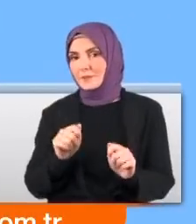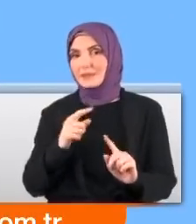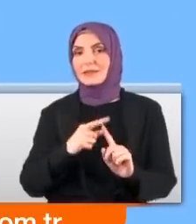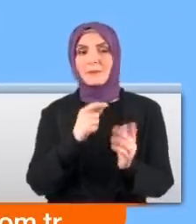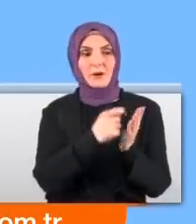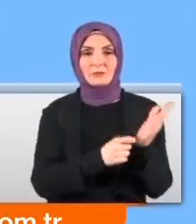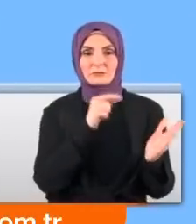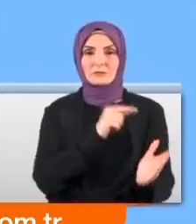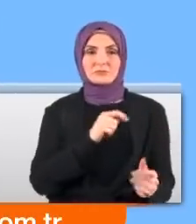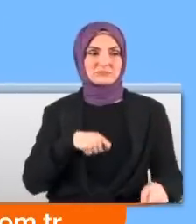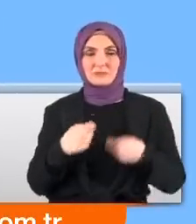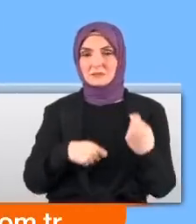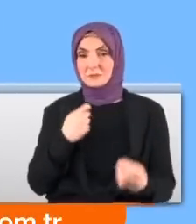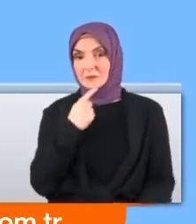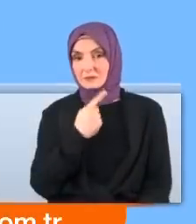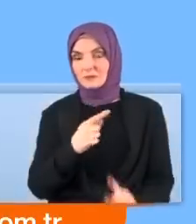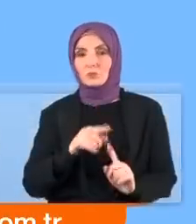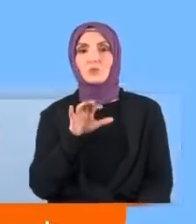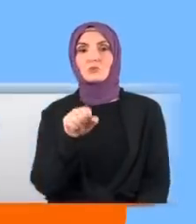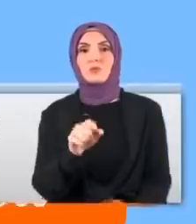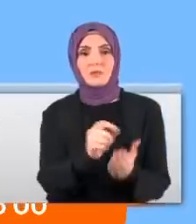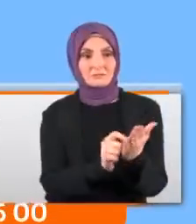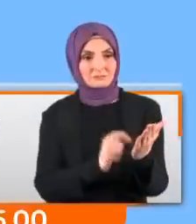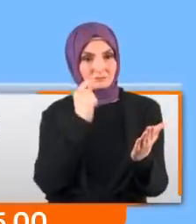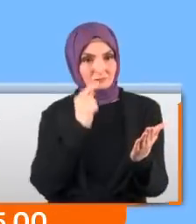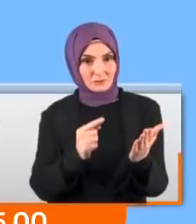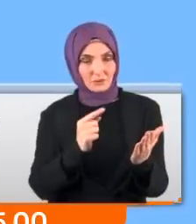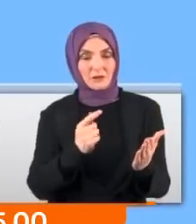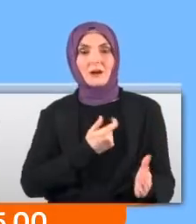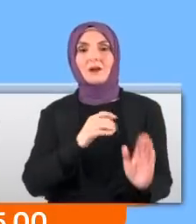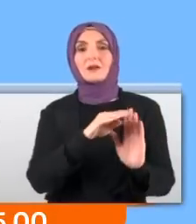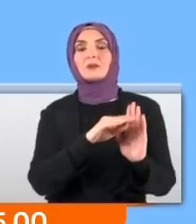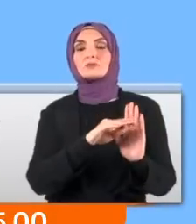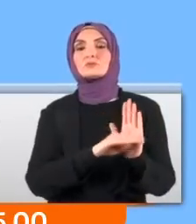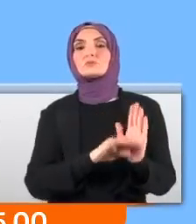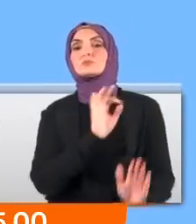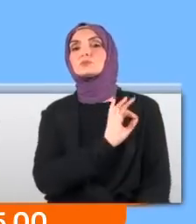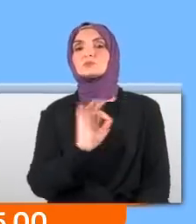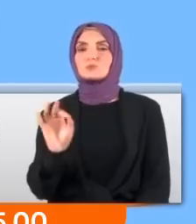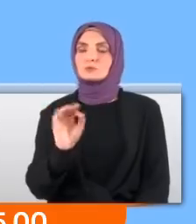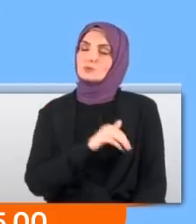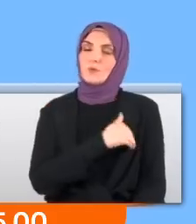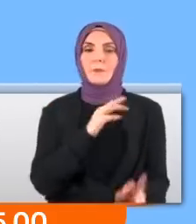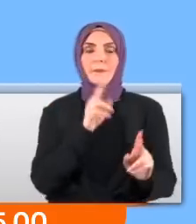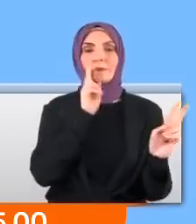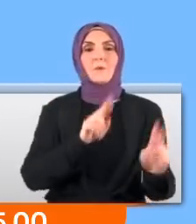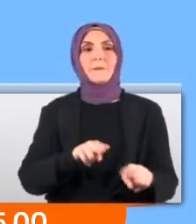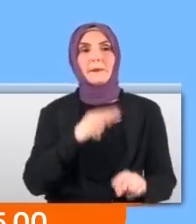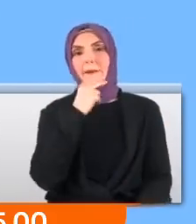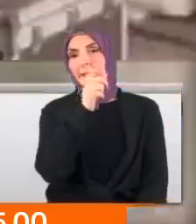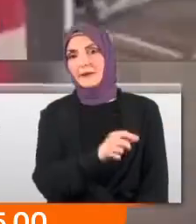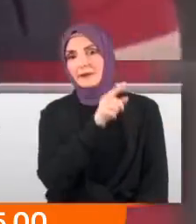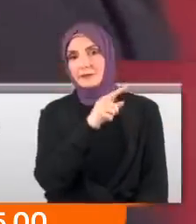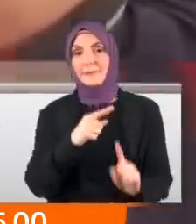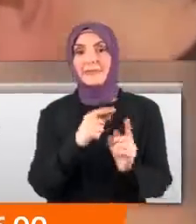dedi, tutanaklara rağmen Akşener usulsüzlüğü meşru saydı diye ekledi ve temayülün tasfiye aracı olduğunu da iddia